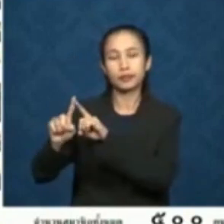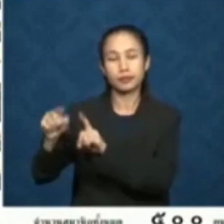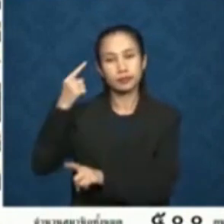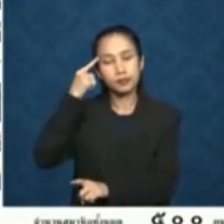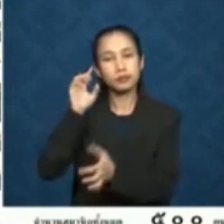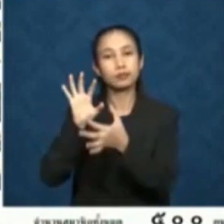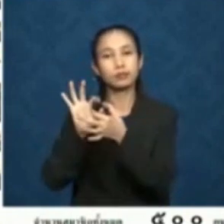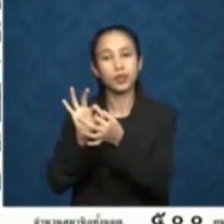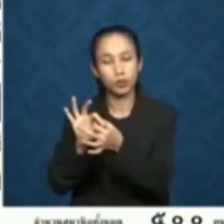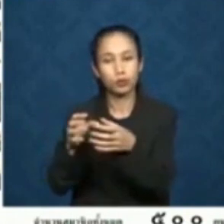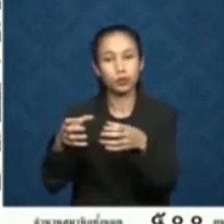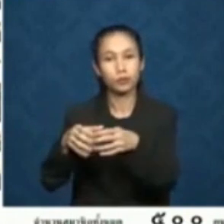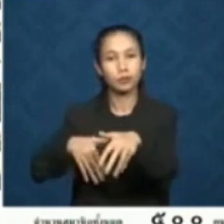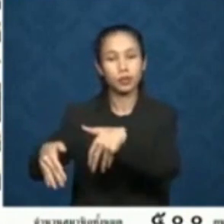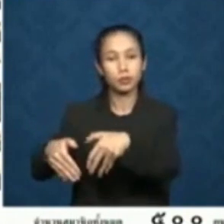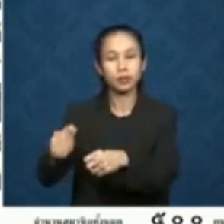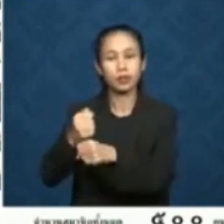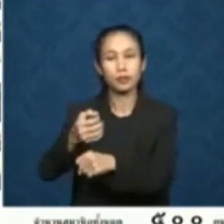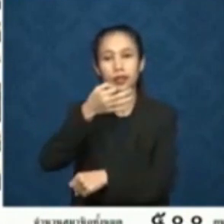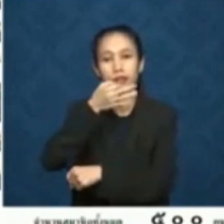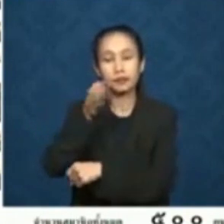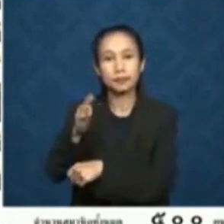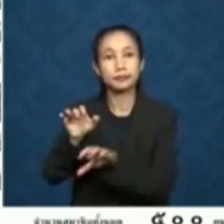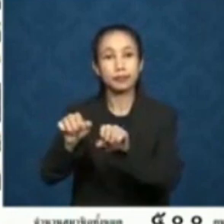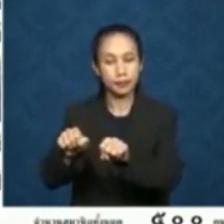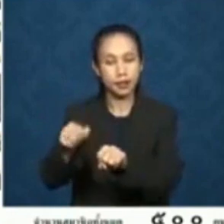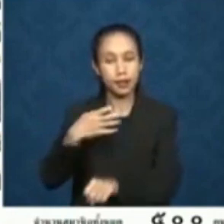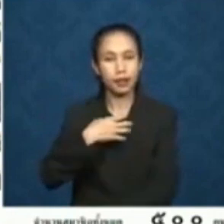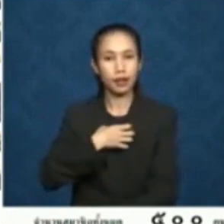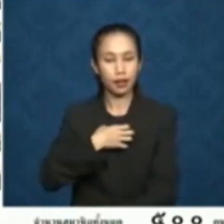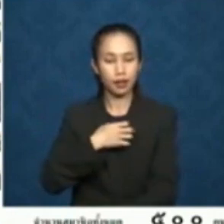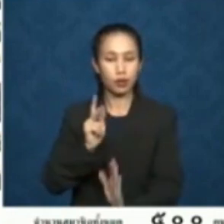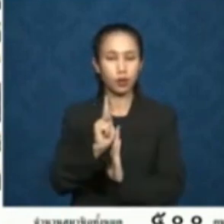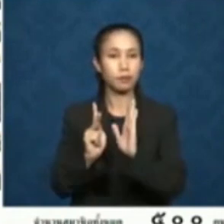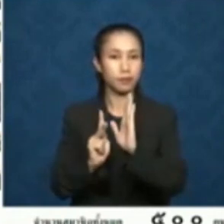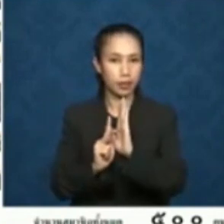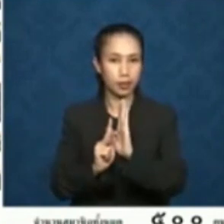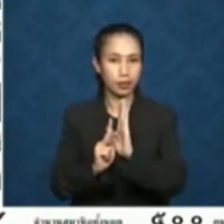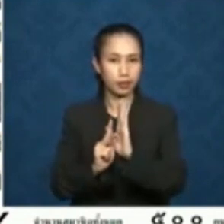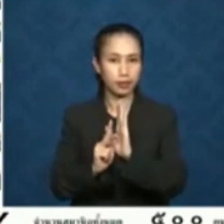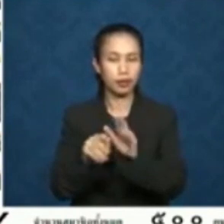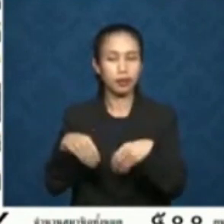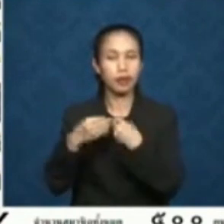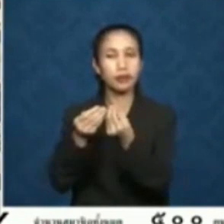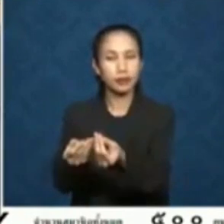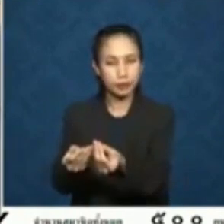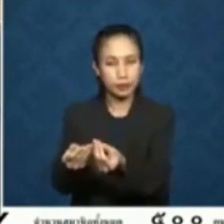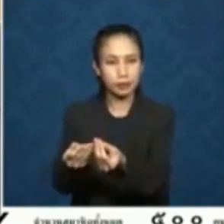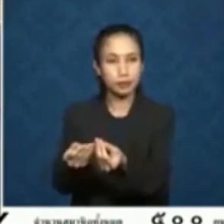รรคการเมืองก็มีความเป็นห่วงเป็นใยพี่น้องชาวประมงอยากจะให้กฎหมายนี้ออก